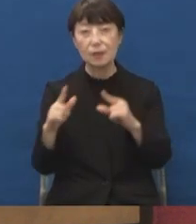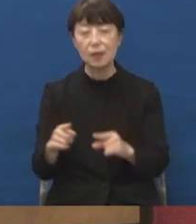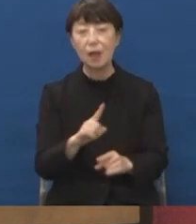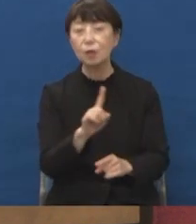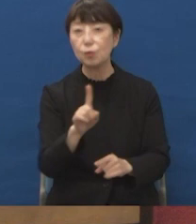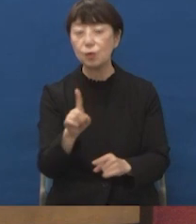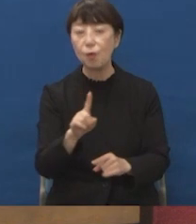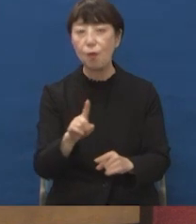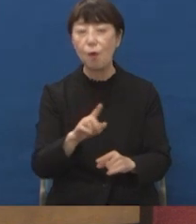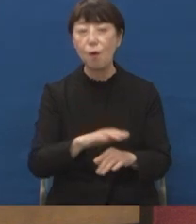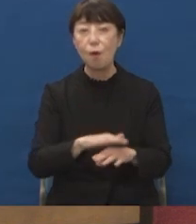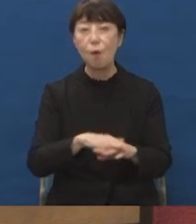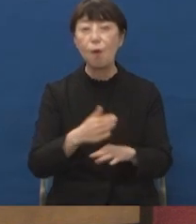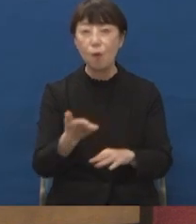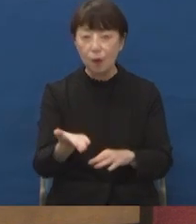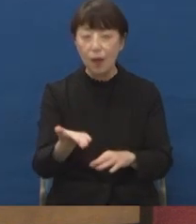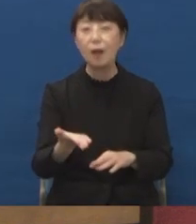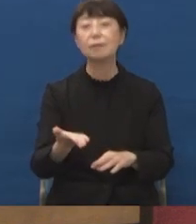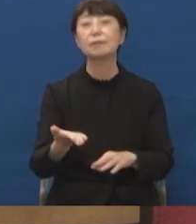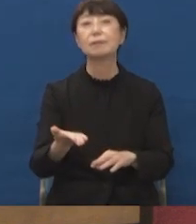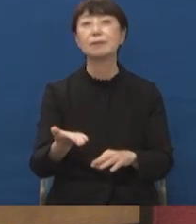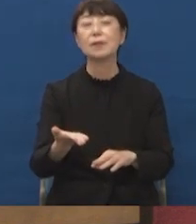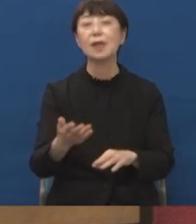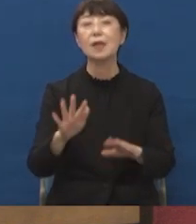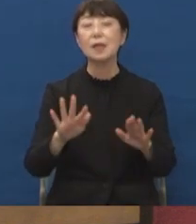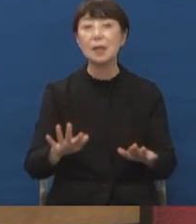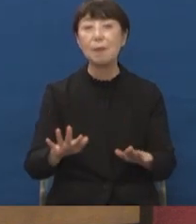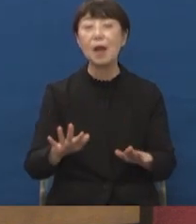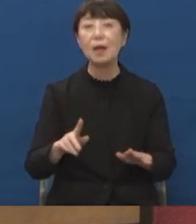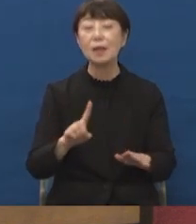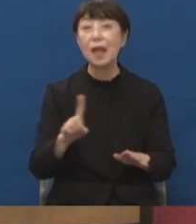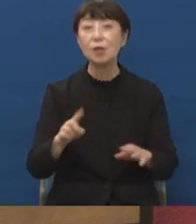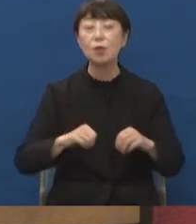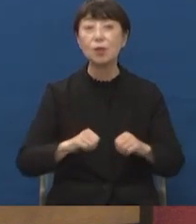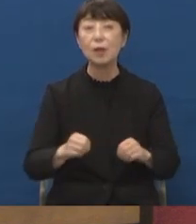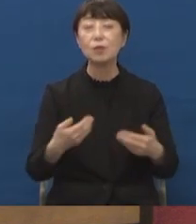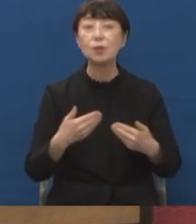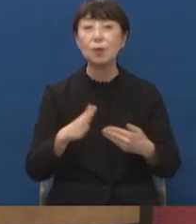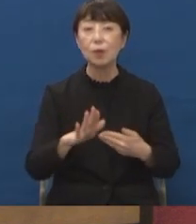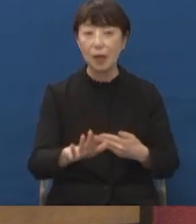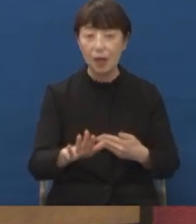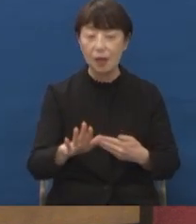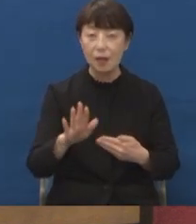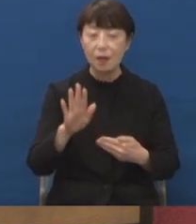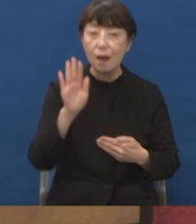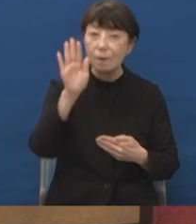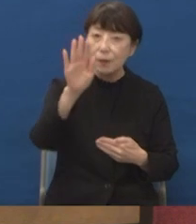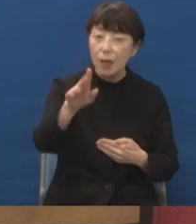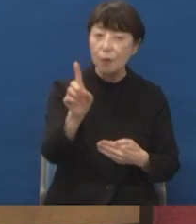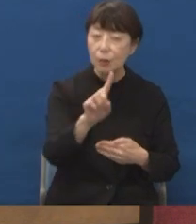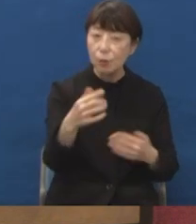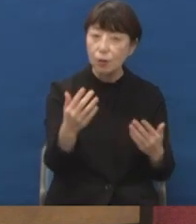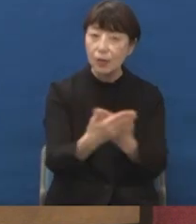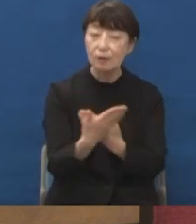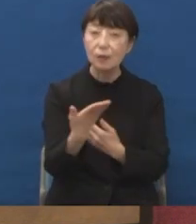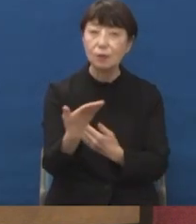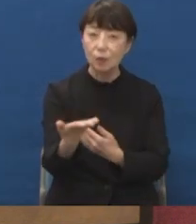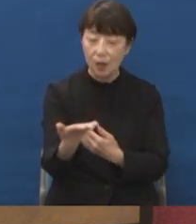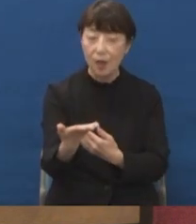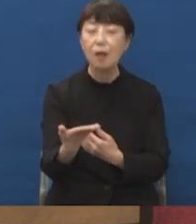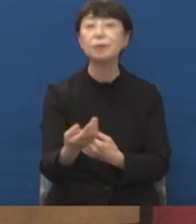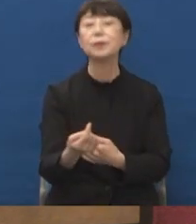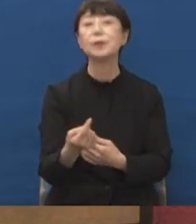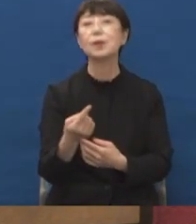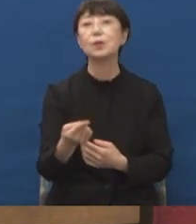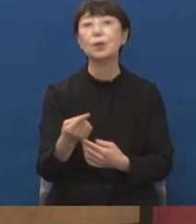るべきなのか、今、何に取り組むべきか、どのような未来像を市民の共通認識にするのか、そうした視